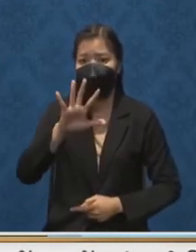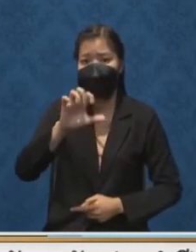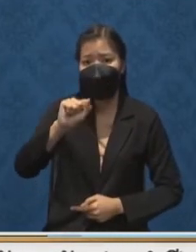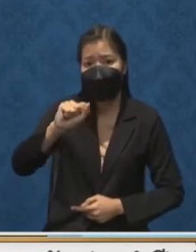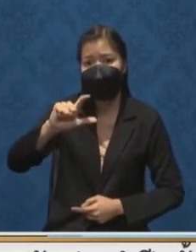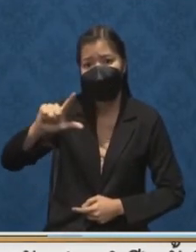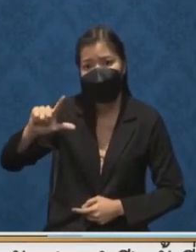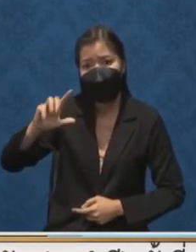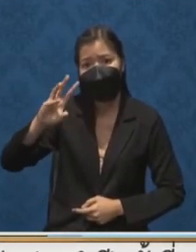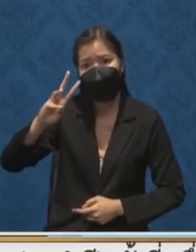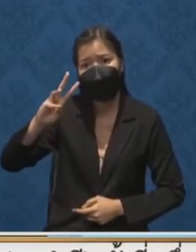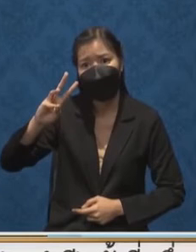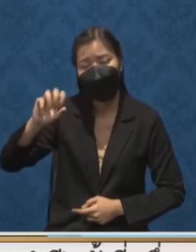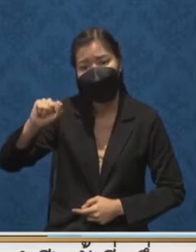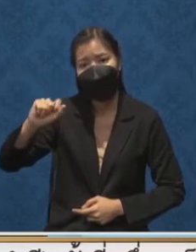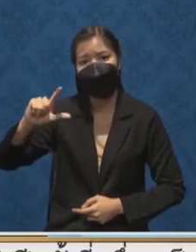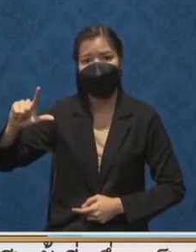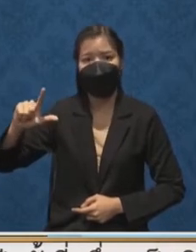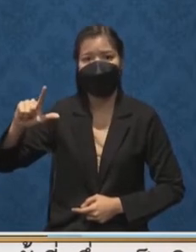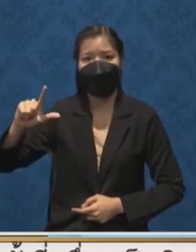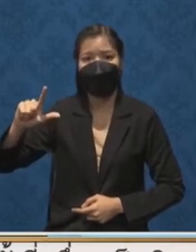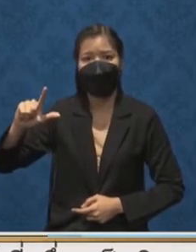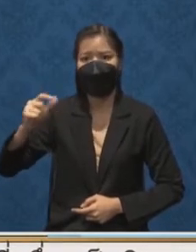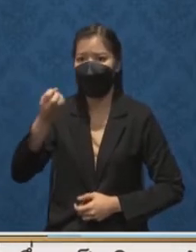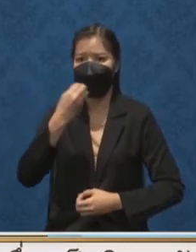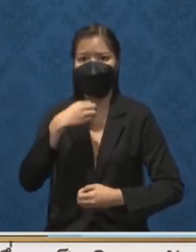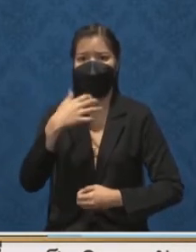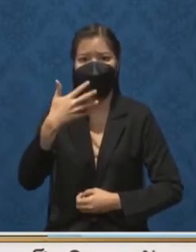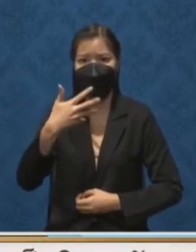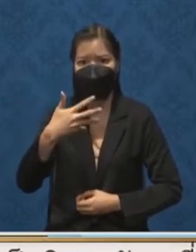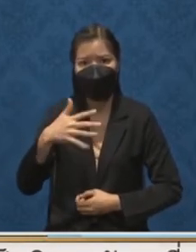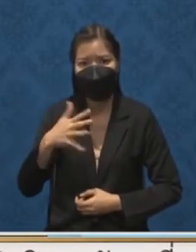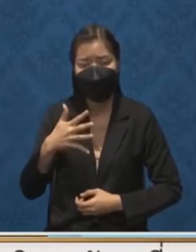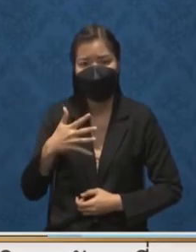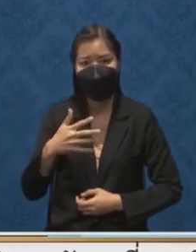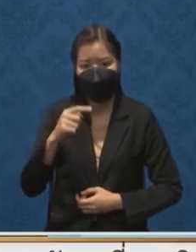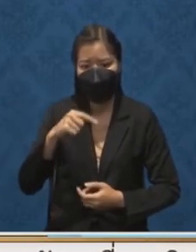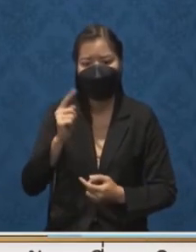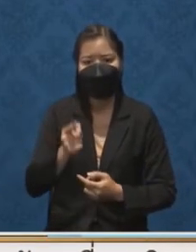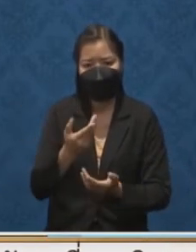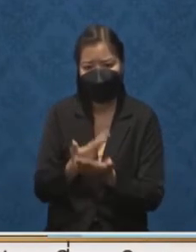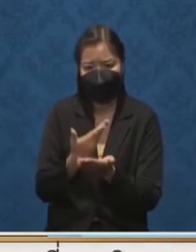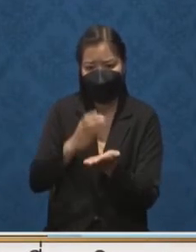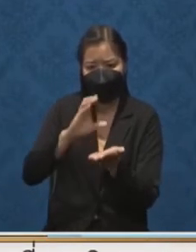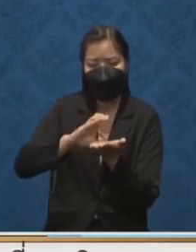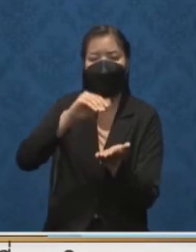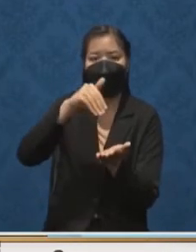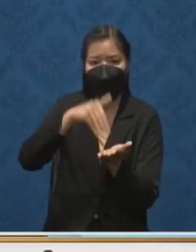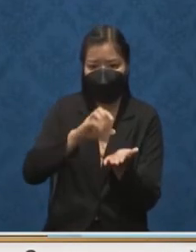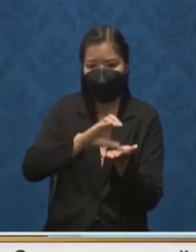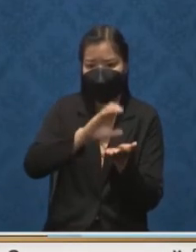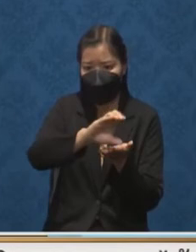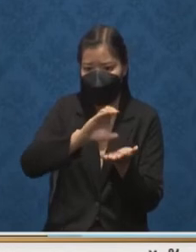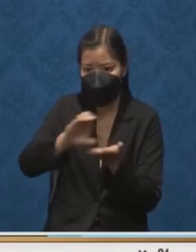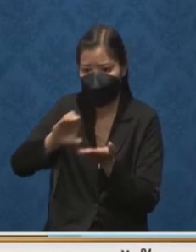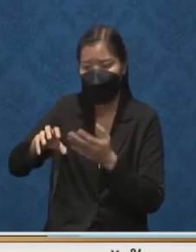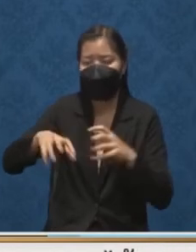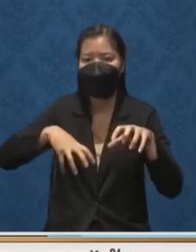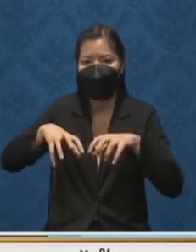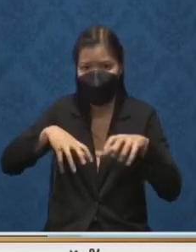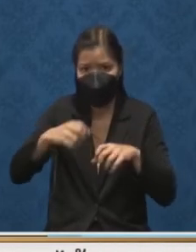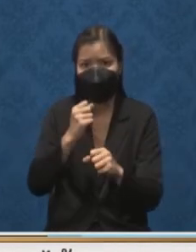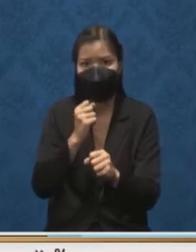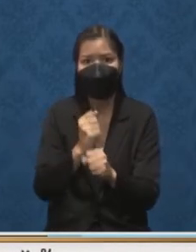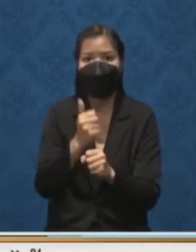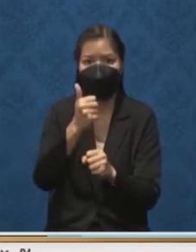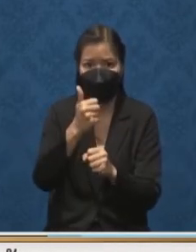นล้านจริ vorbei ตอยู่ในงบกลางจัดสรรได้ ไปหนวยงานที่รบงบประมาณได้โดยตรง doubะจะได้ตัจสอ